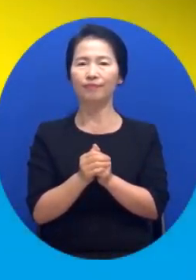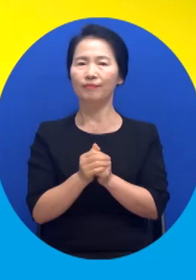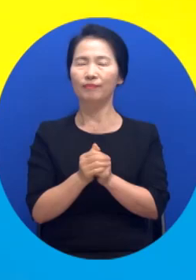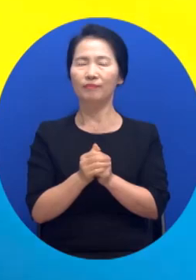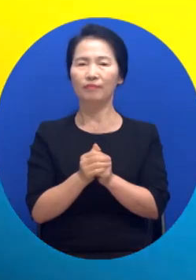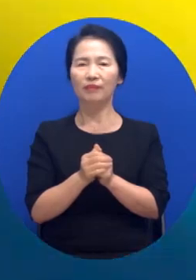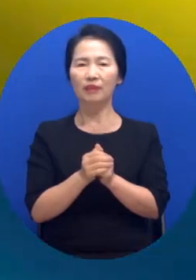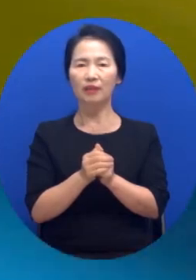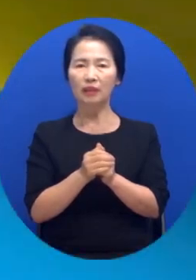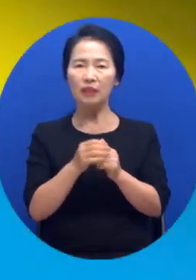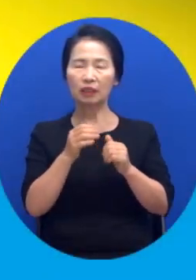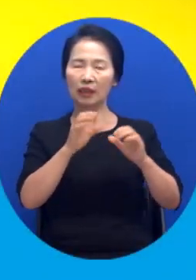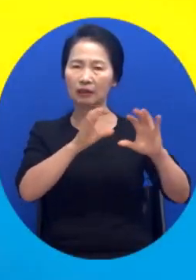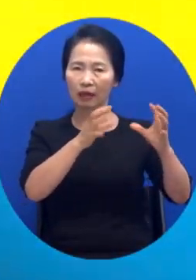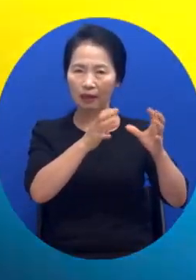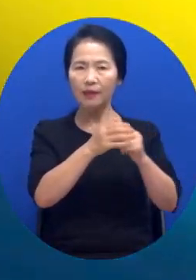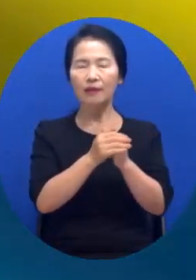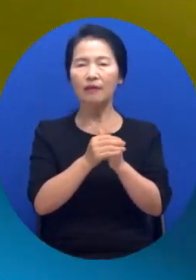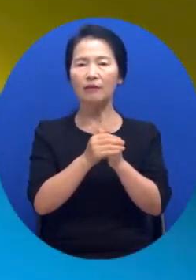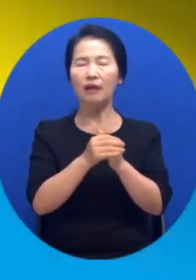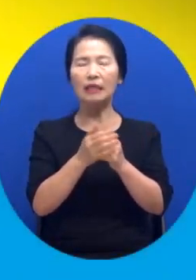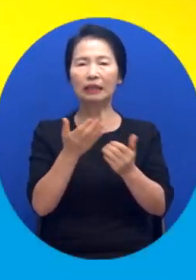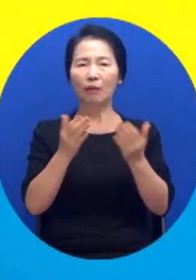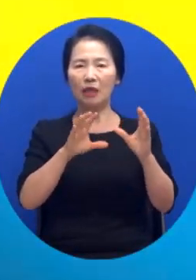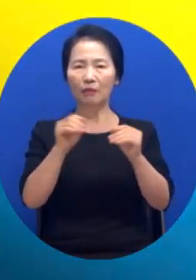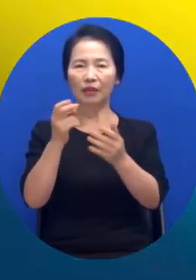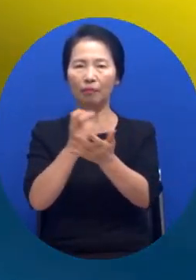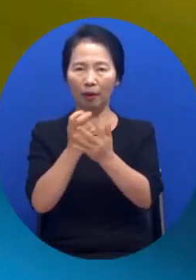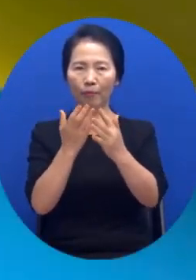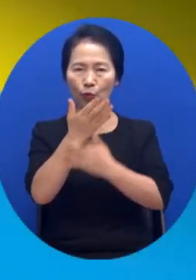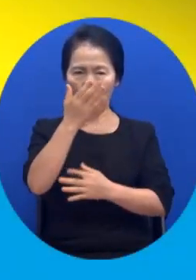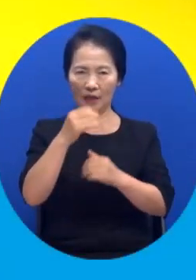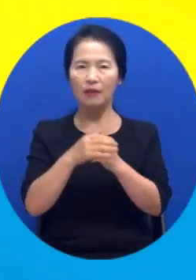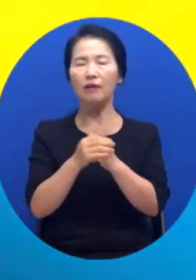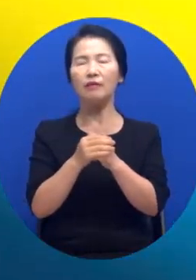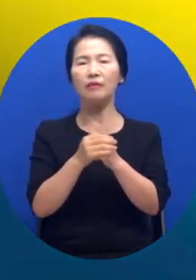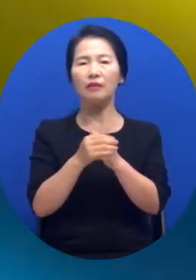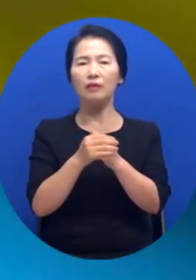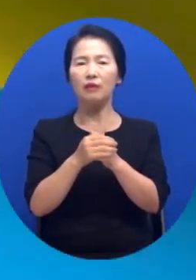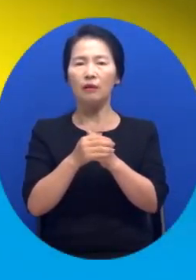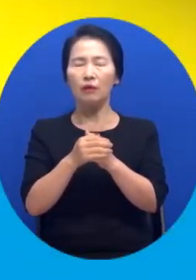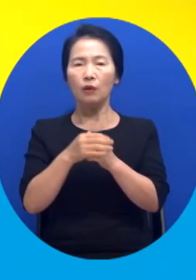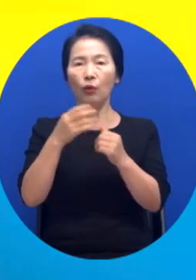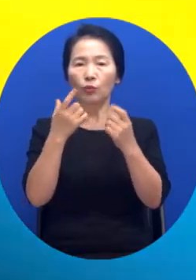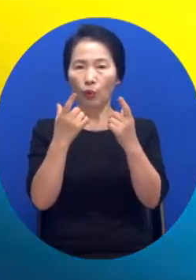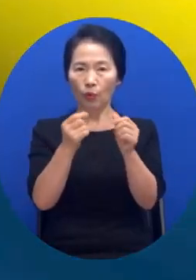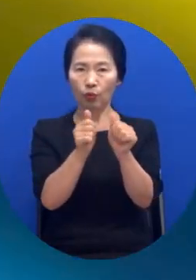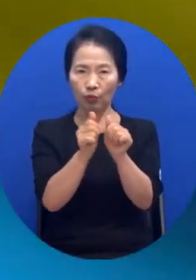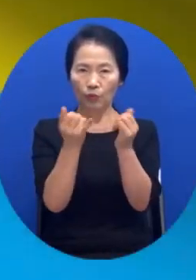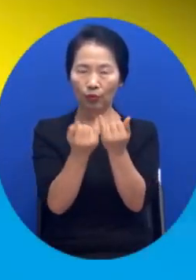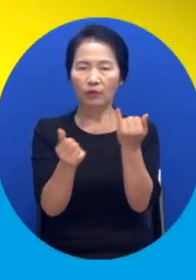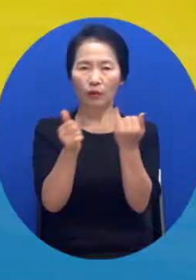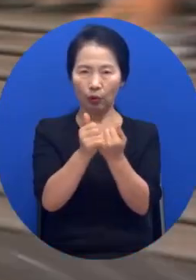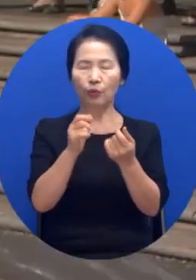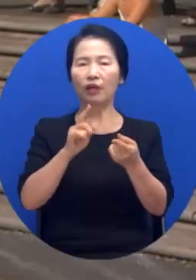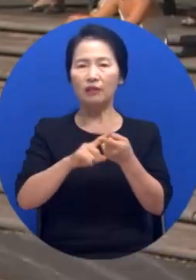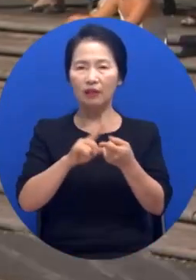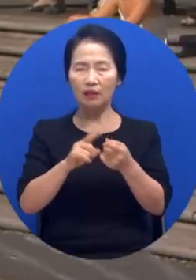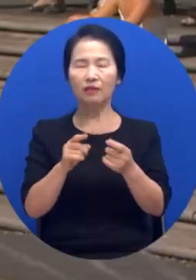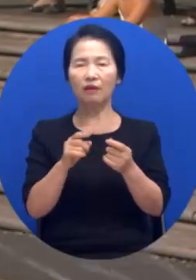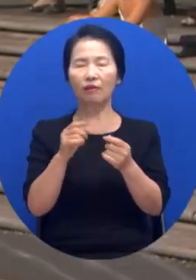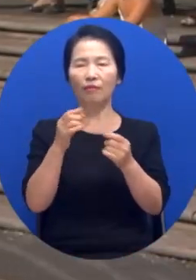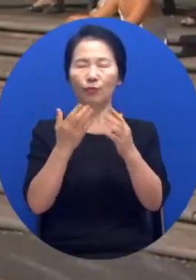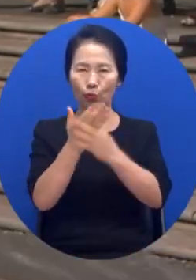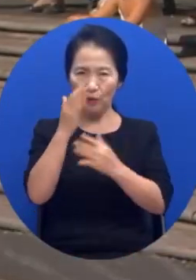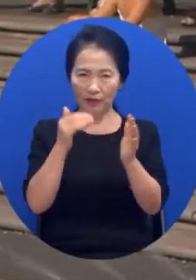스웨덴은 1999년 차별 금지법 을 적용해 2009년 동성 결혼을 법적으로 허용했습니다 차별